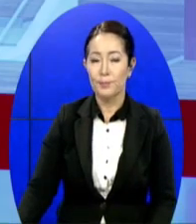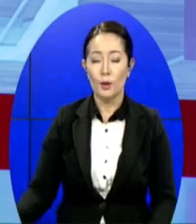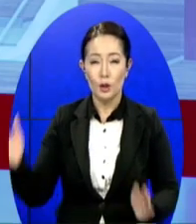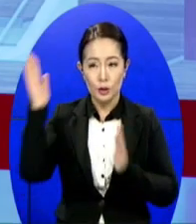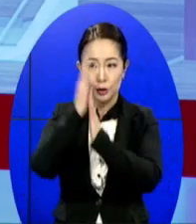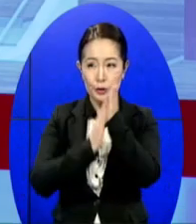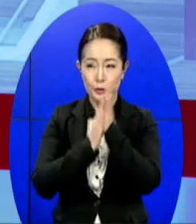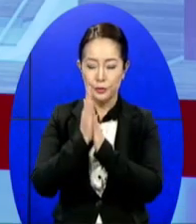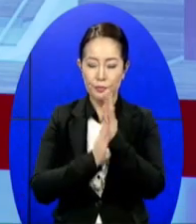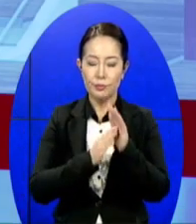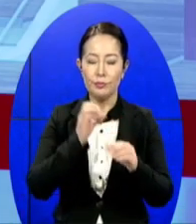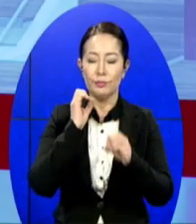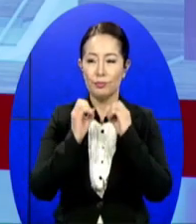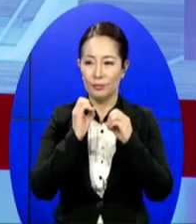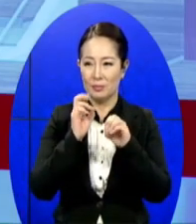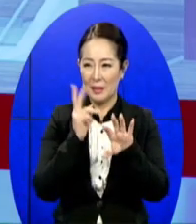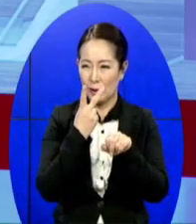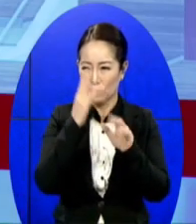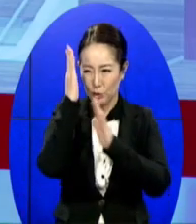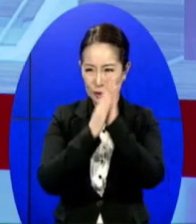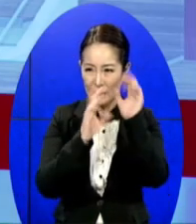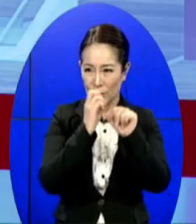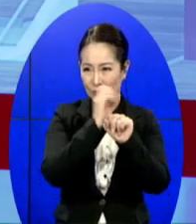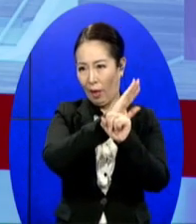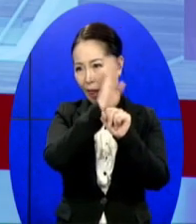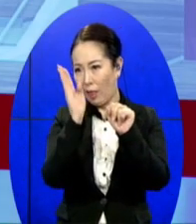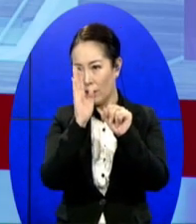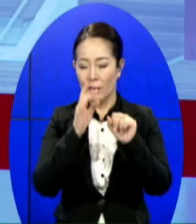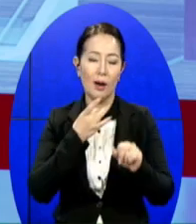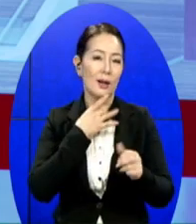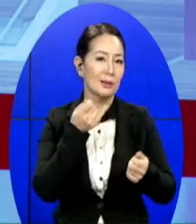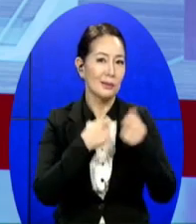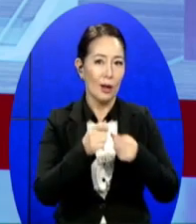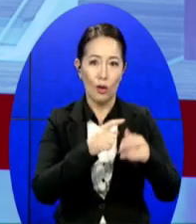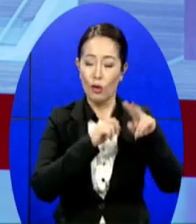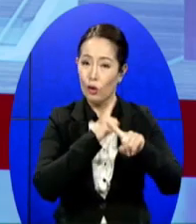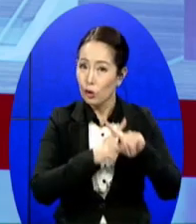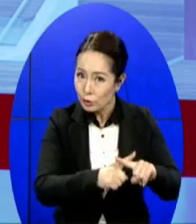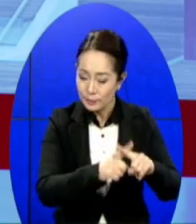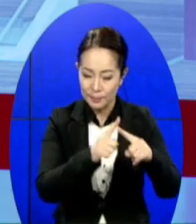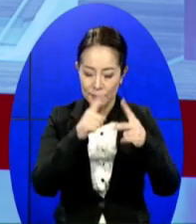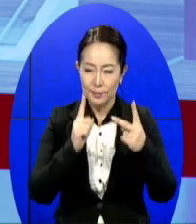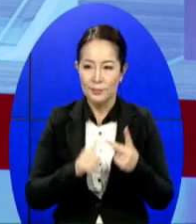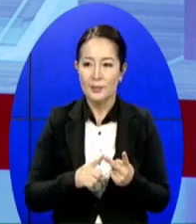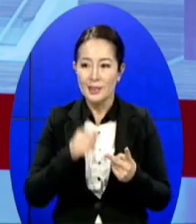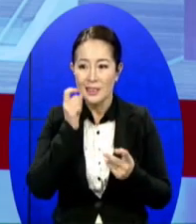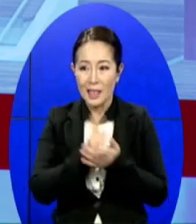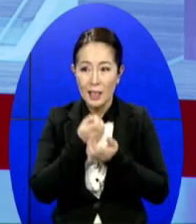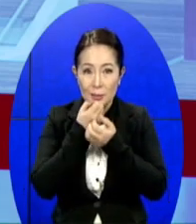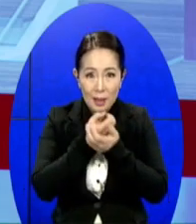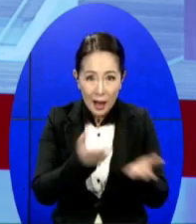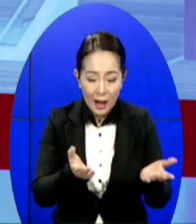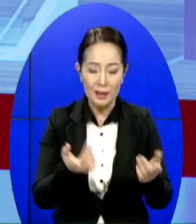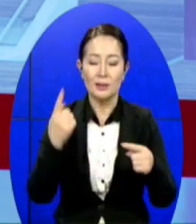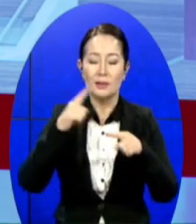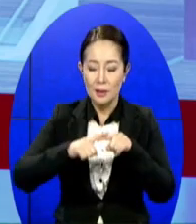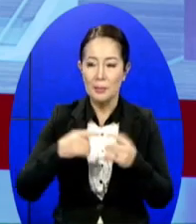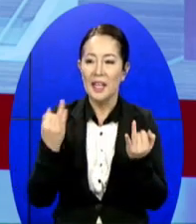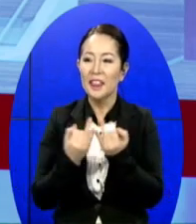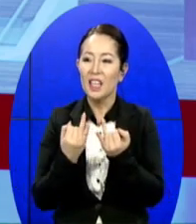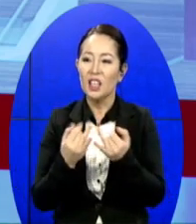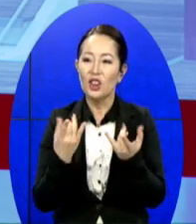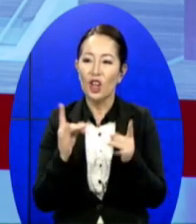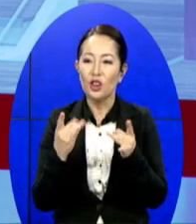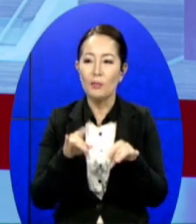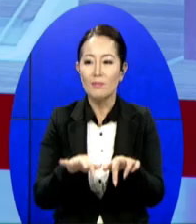Шөнийн тэгтэг цагаас хойш арх согтууруулахудаа худалдан борлуулахыг хориглосон захирамж нийслэлийн засаг дарга гаргасан. Мөн цахим тоглоомын газар